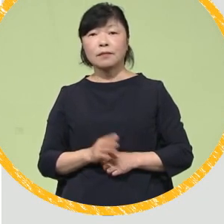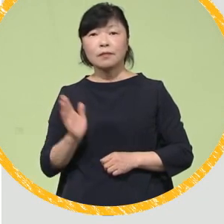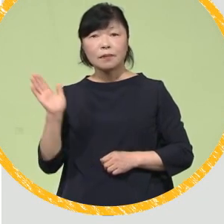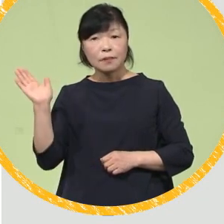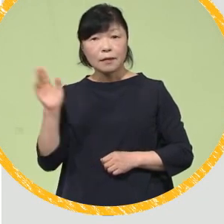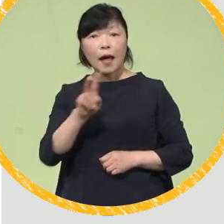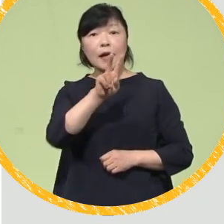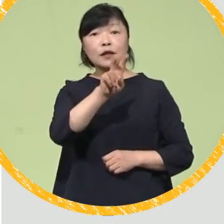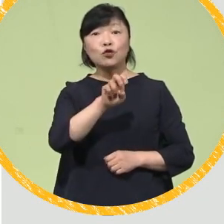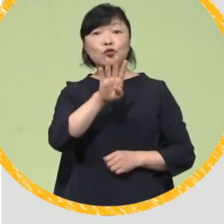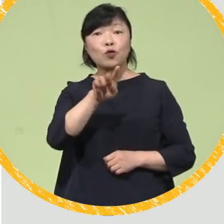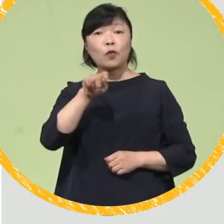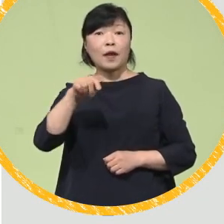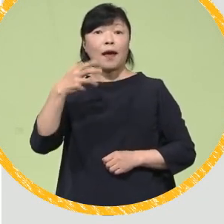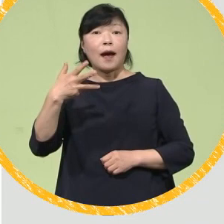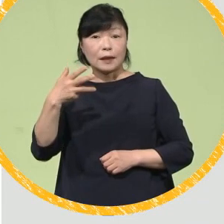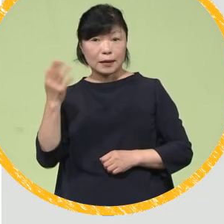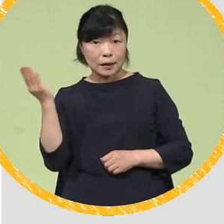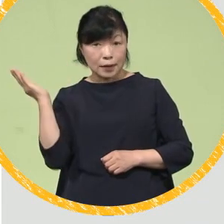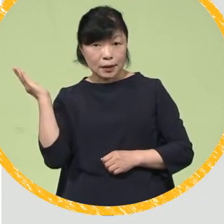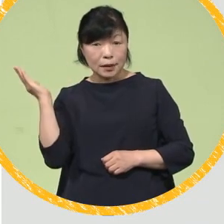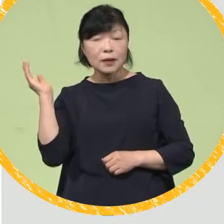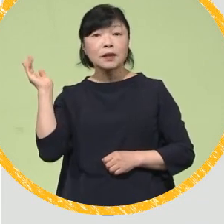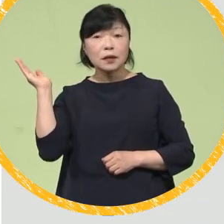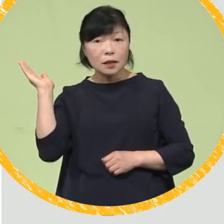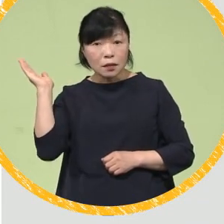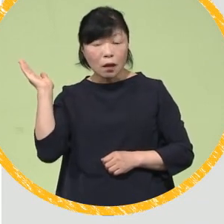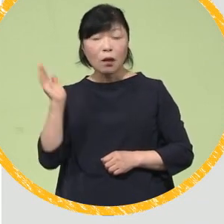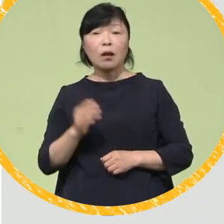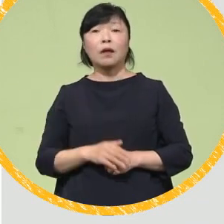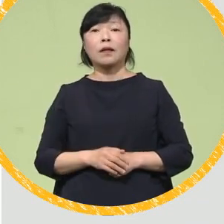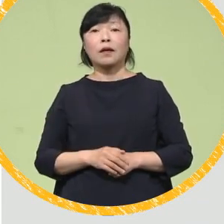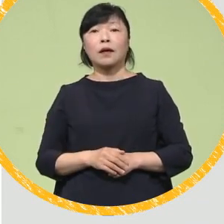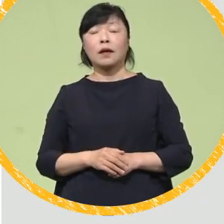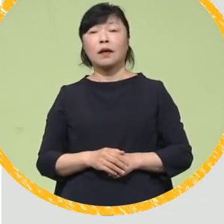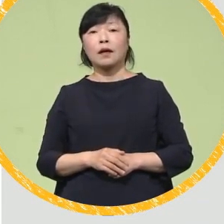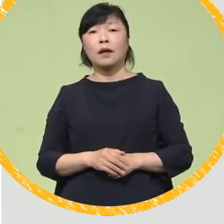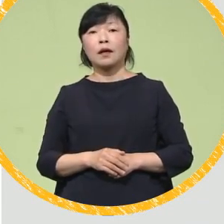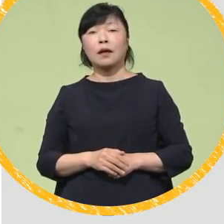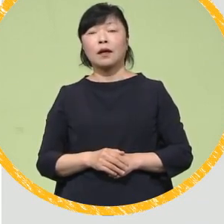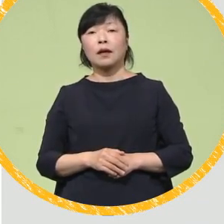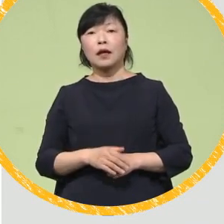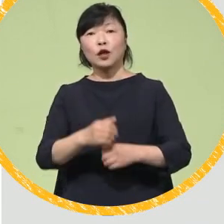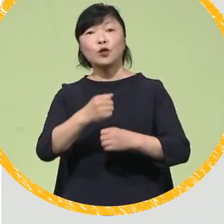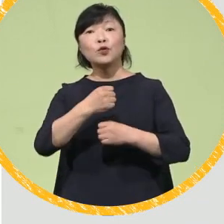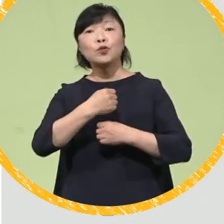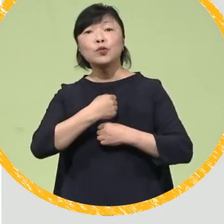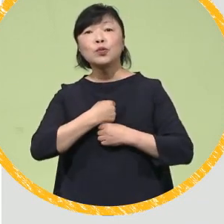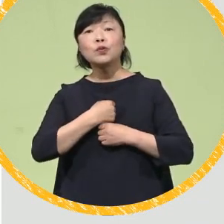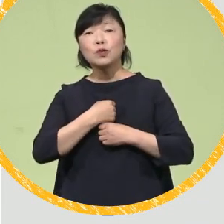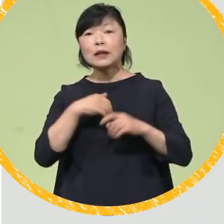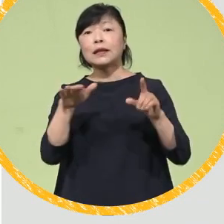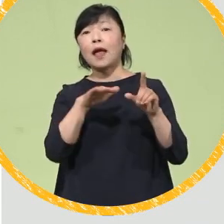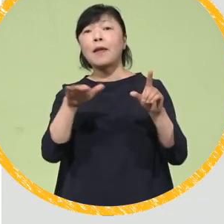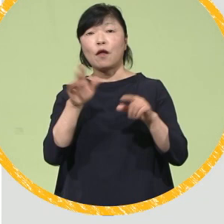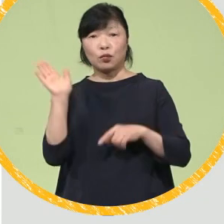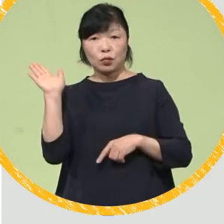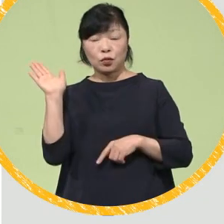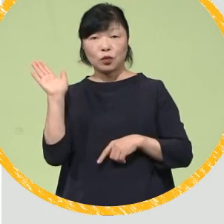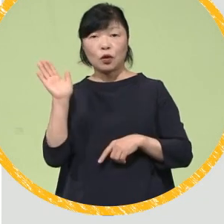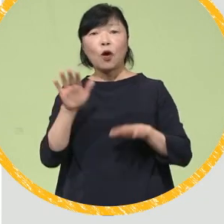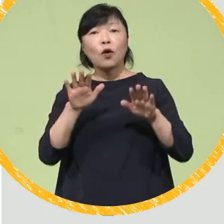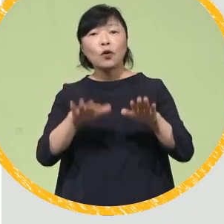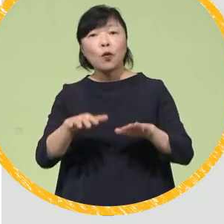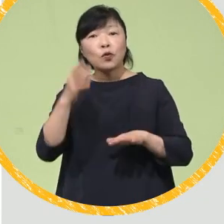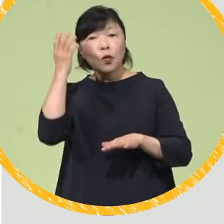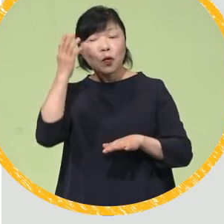ところ 24.8 度、11時現在の暑さ指数とあるんですけども、これは注意レベルになります。そして今日の予